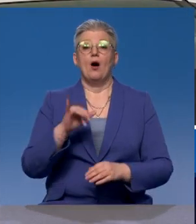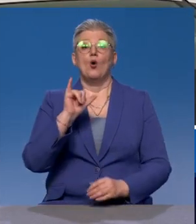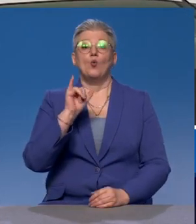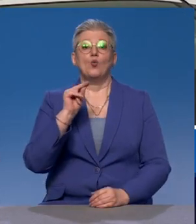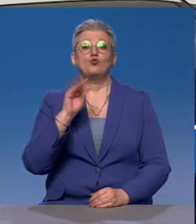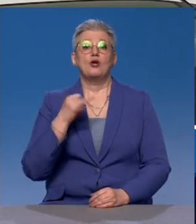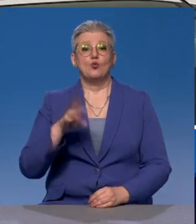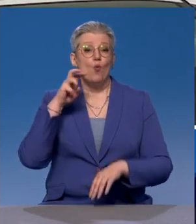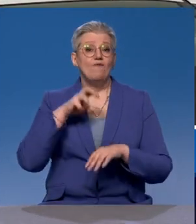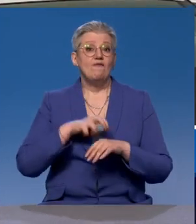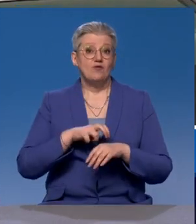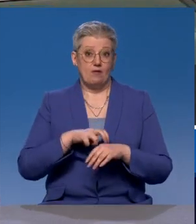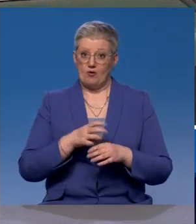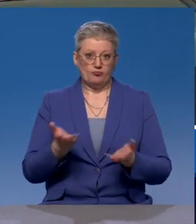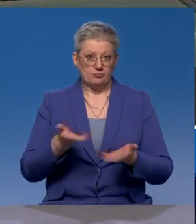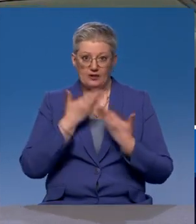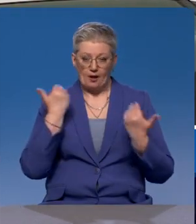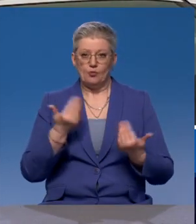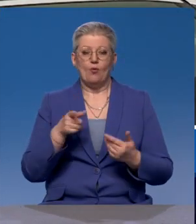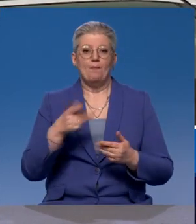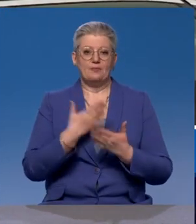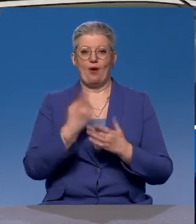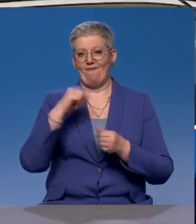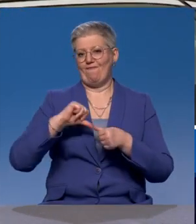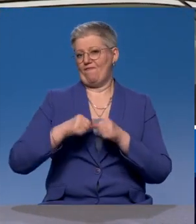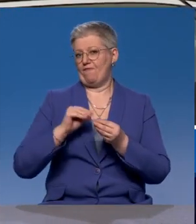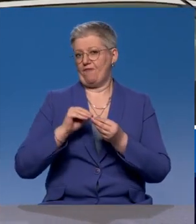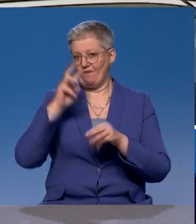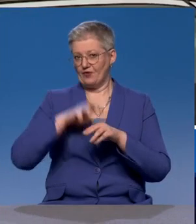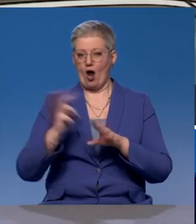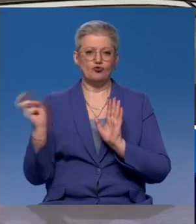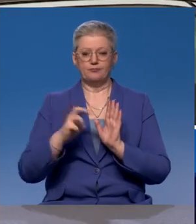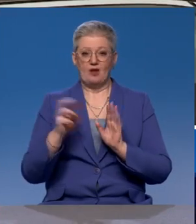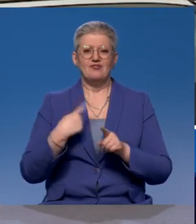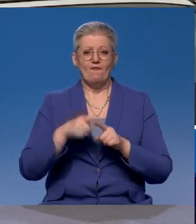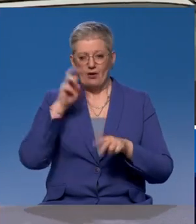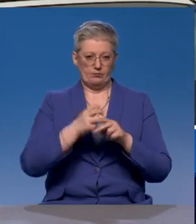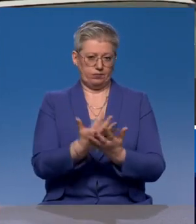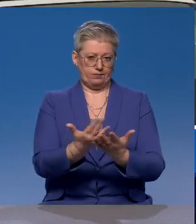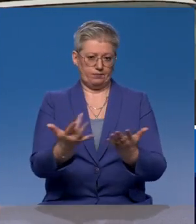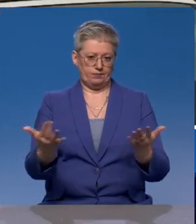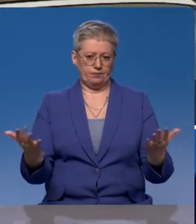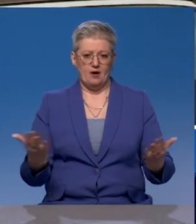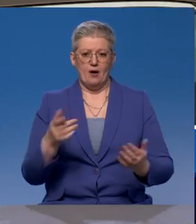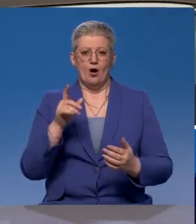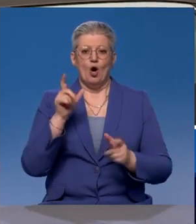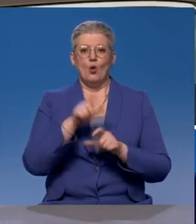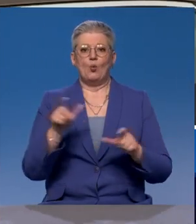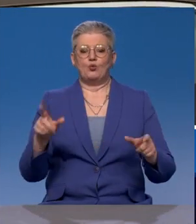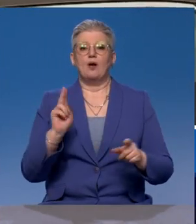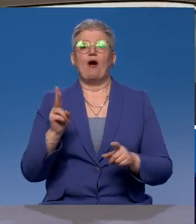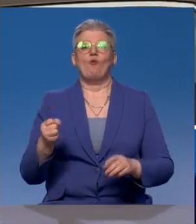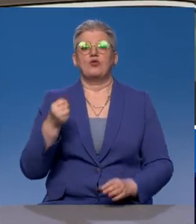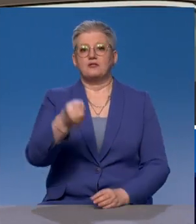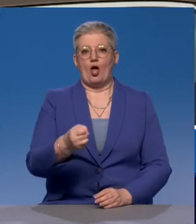нас, во всяком случае, нет, что вот один закрепленный человек и все. Это в основном идут, ну, как бы люди назначаемые, видимо.